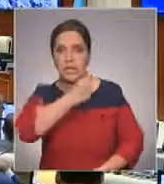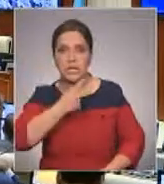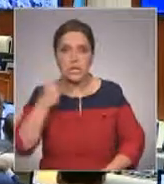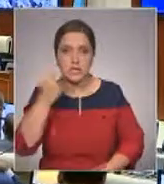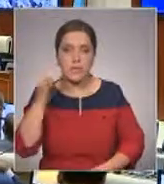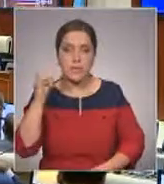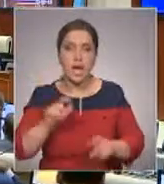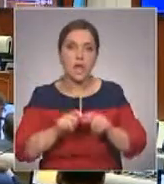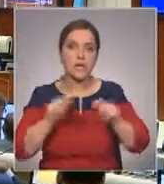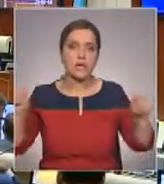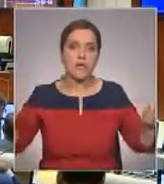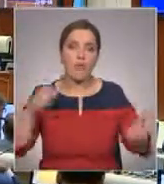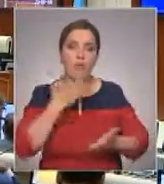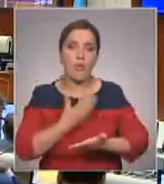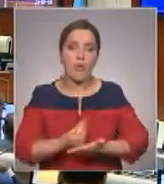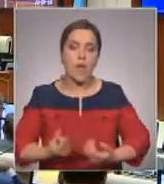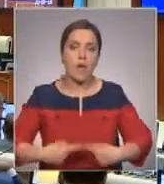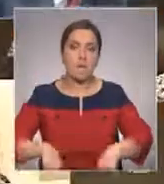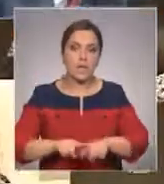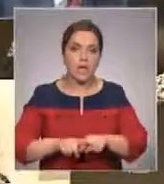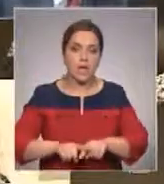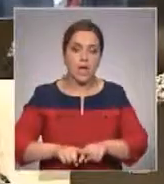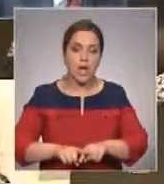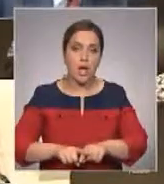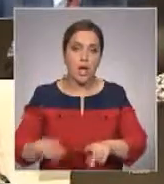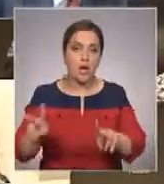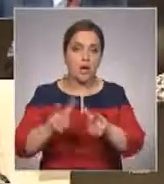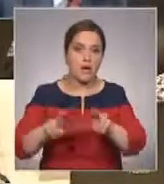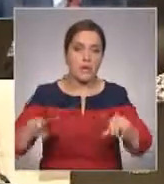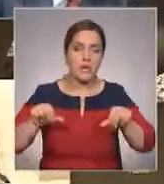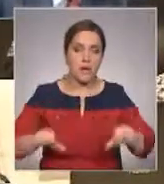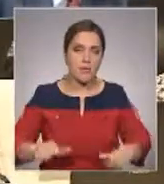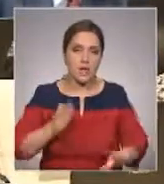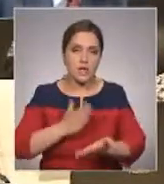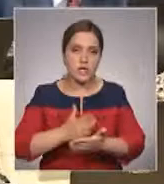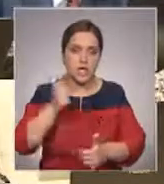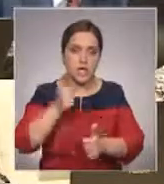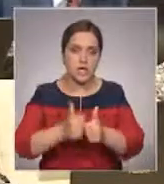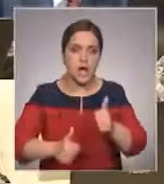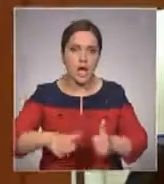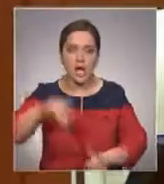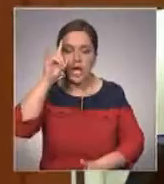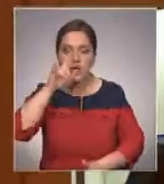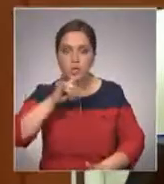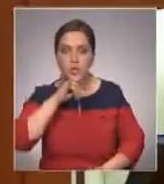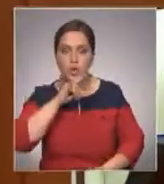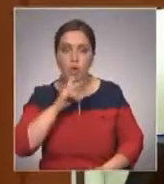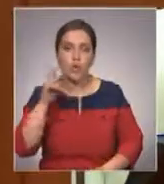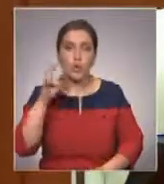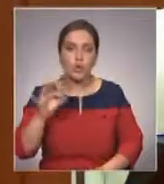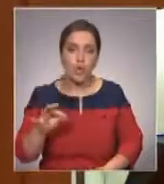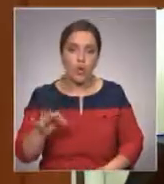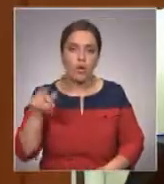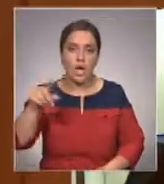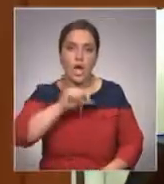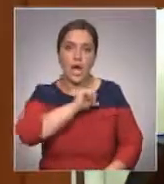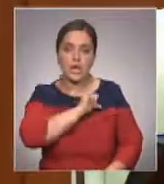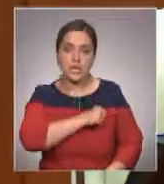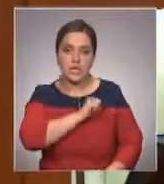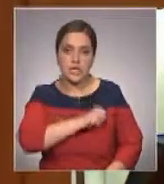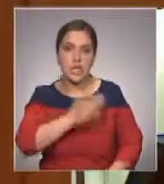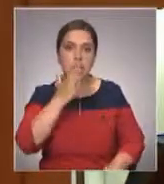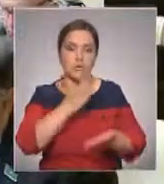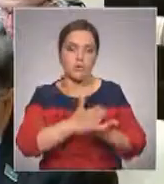и создавать общественные объединения. Фактически, этими правами обладает каждый казахстанец. Однако при этом граждане, в отличие